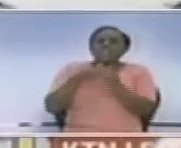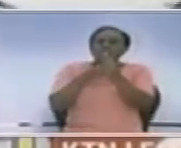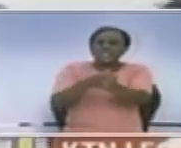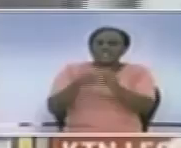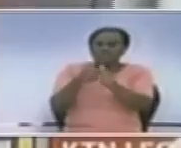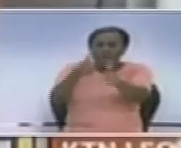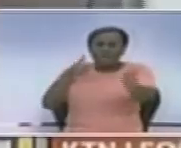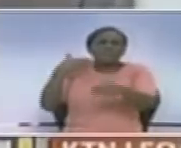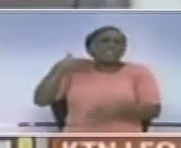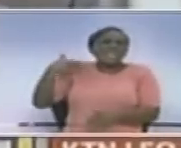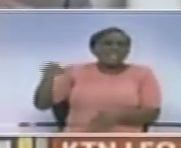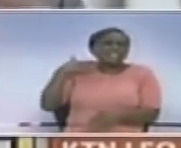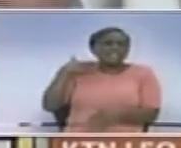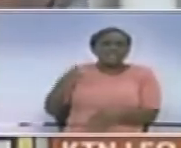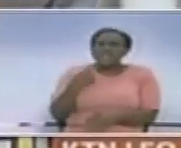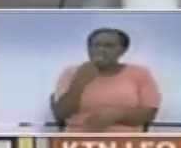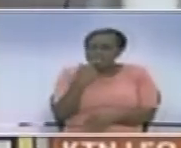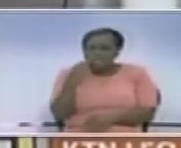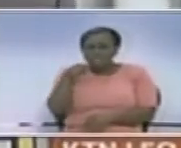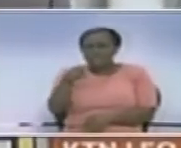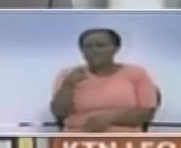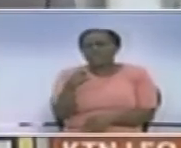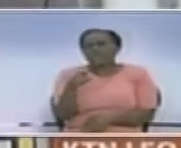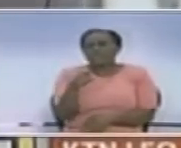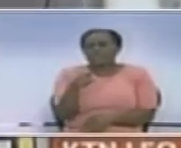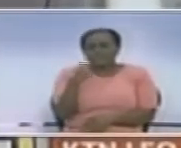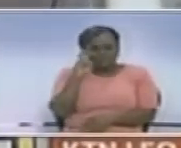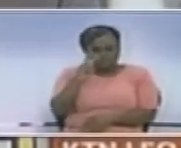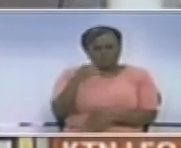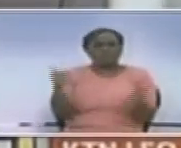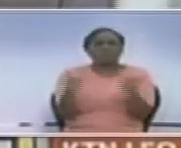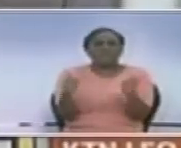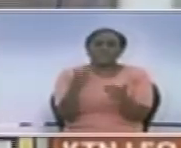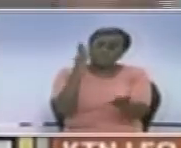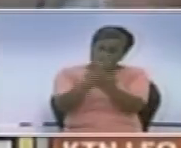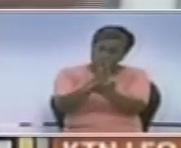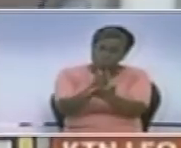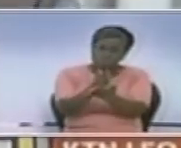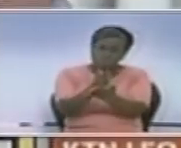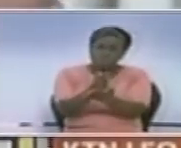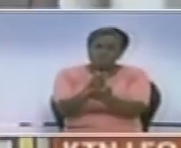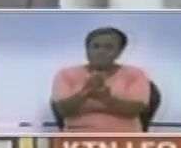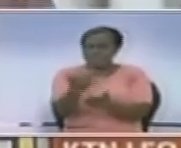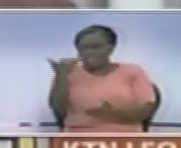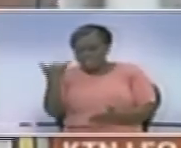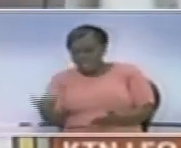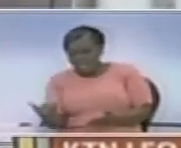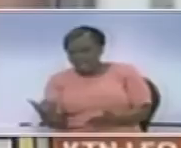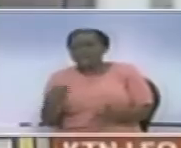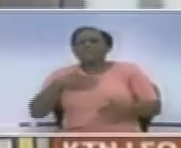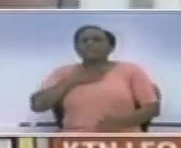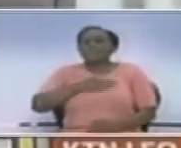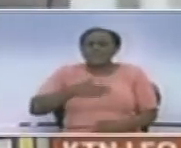ya uchochezi. Hii ulimi yenu chunguzeni. Chunguzeni. Wale watu wadogo tafadhali,